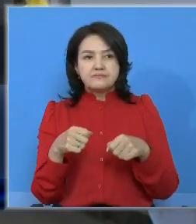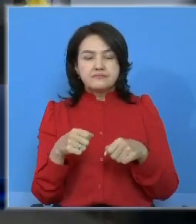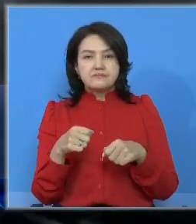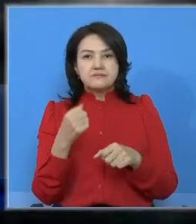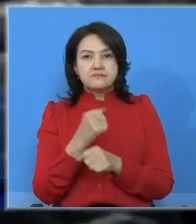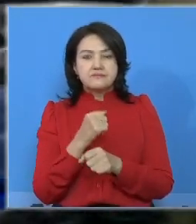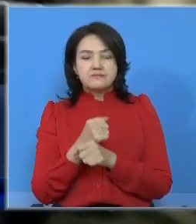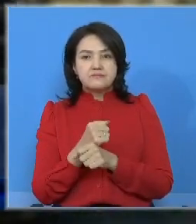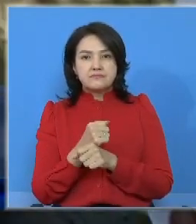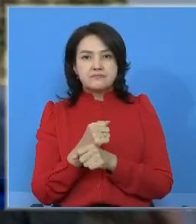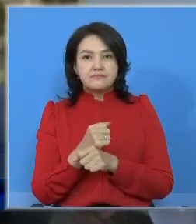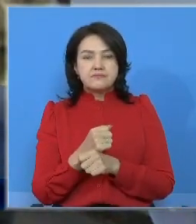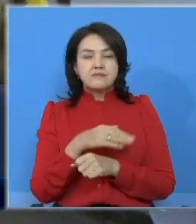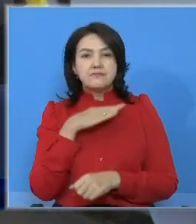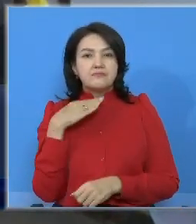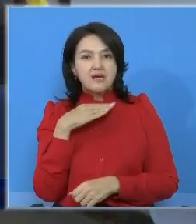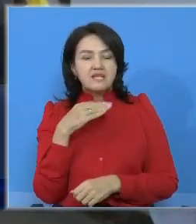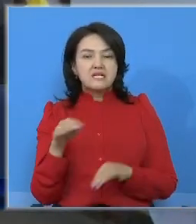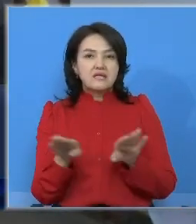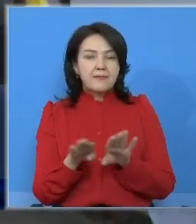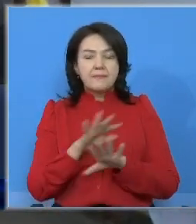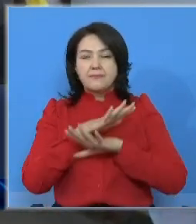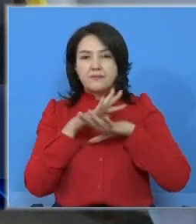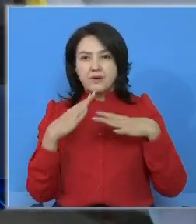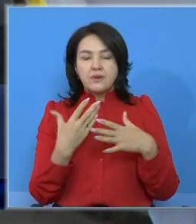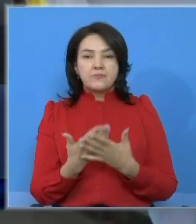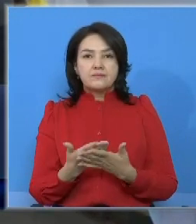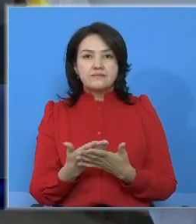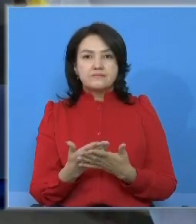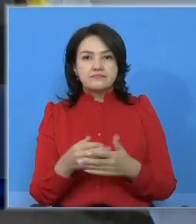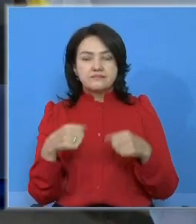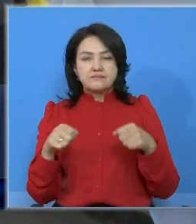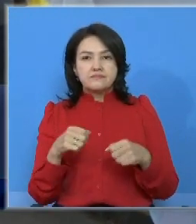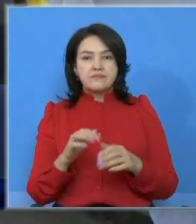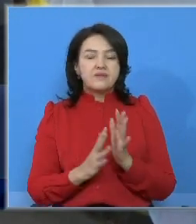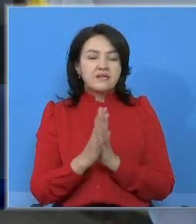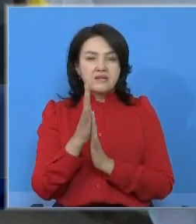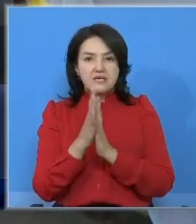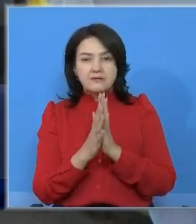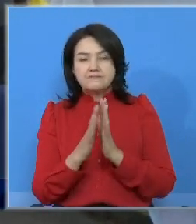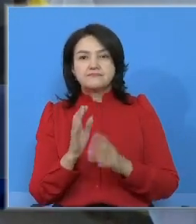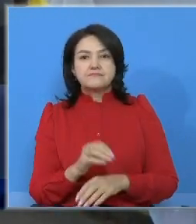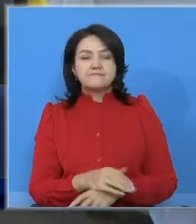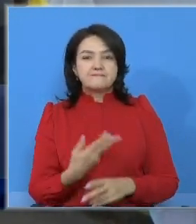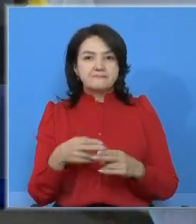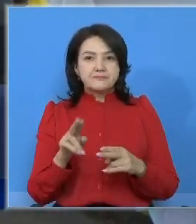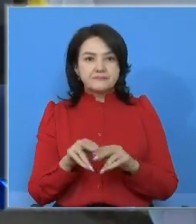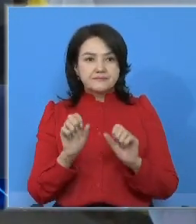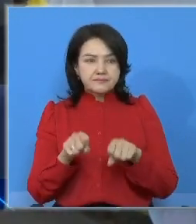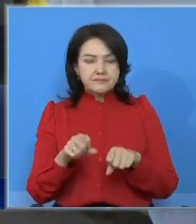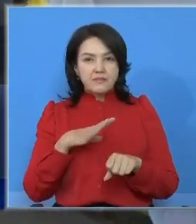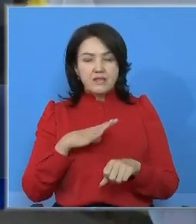переработки мяса, также и продукция растениеводства. Это, можно